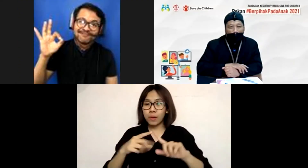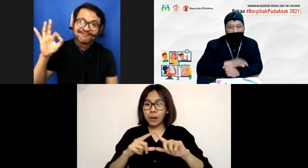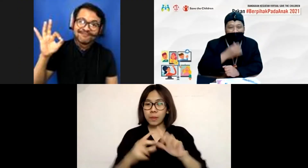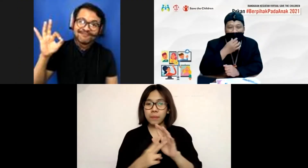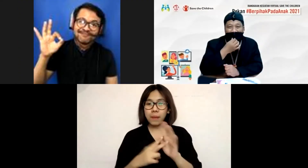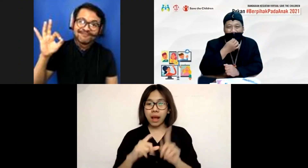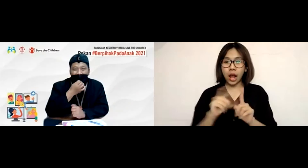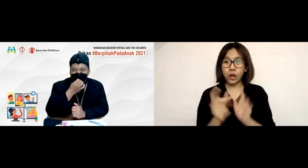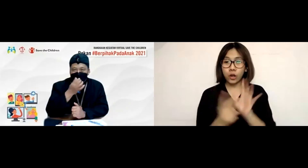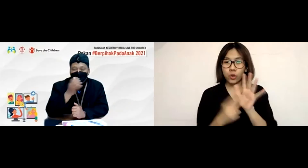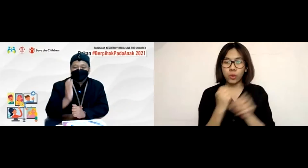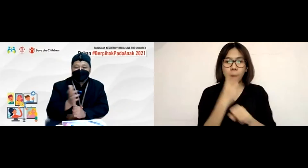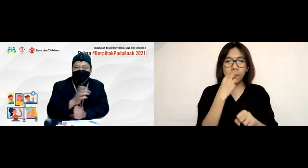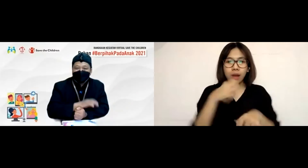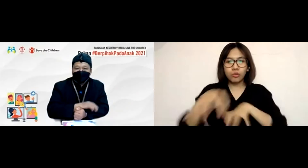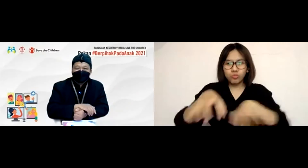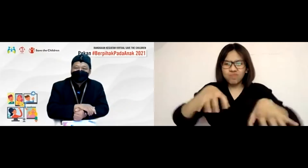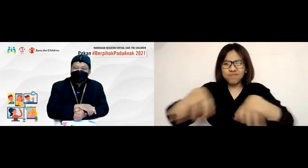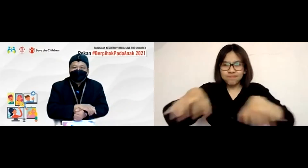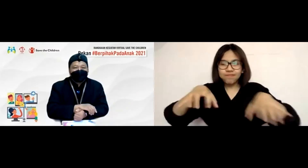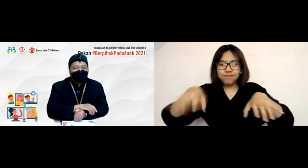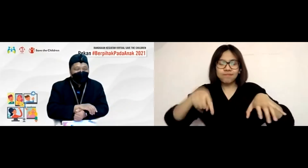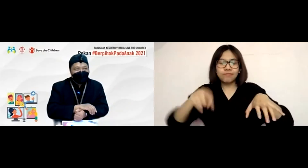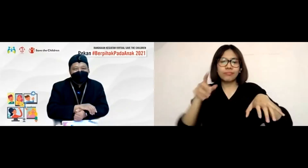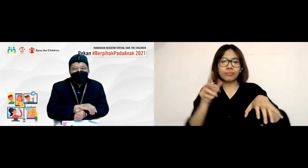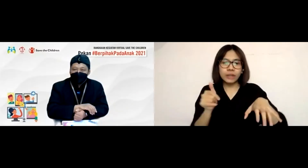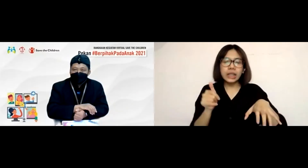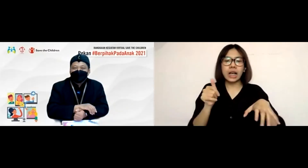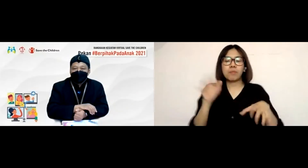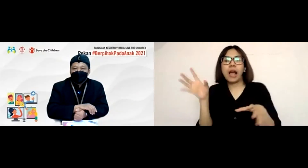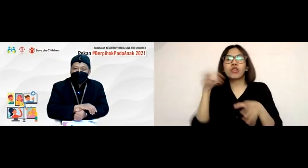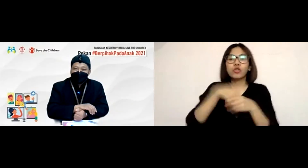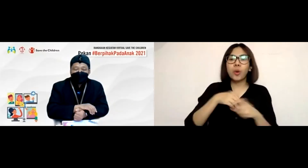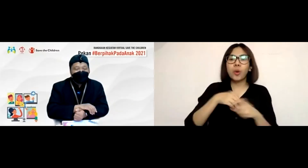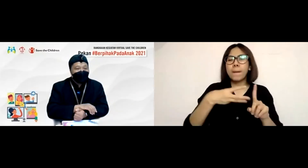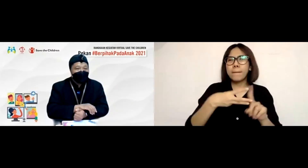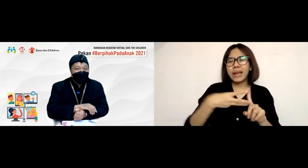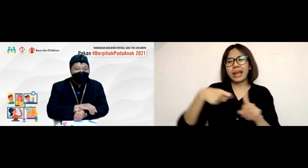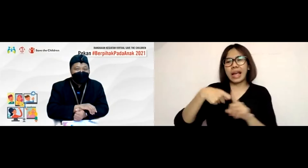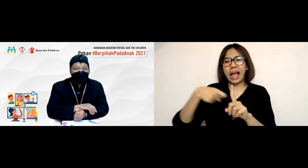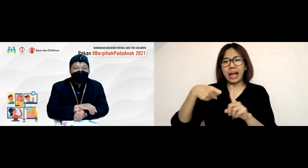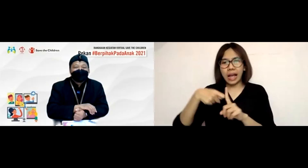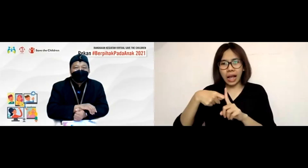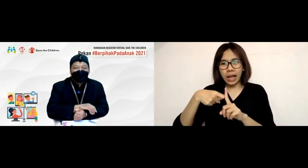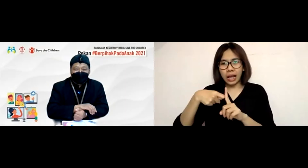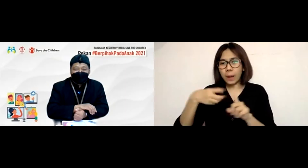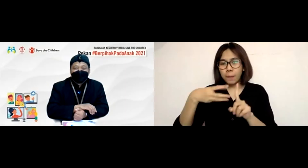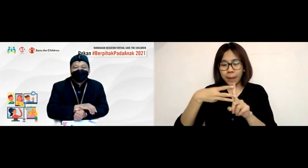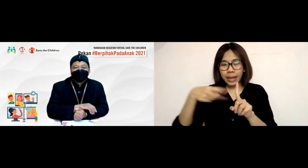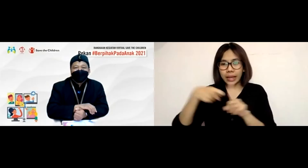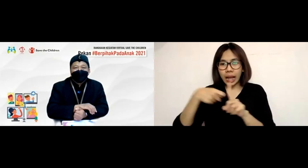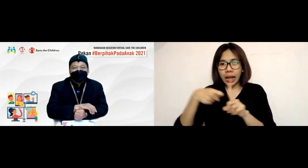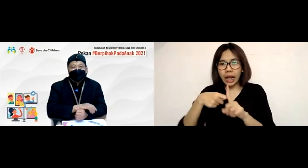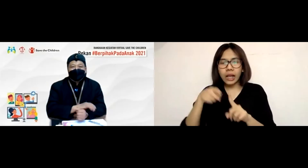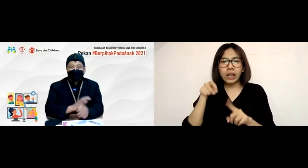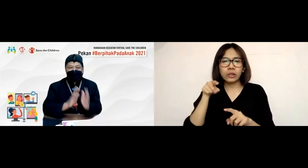menjadi BKK ya, terbentuk BKK dan bergabung dengan forum komunikasi BKK yang ada di Kota